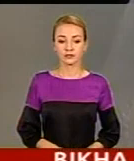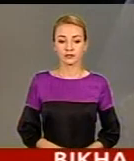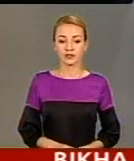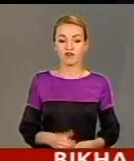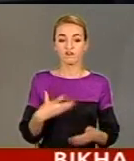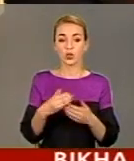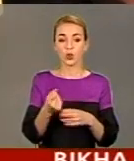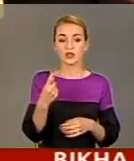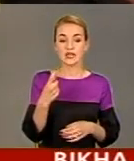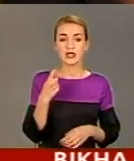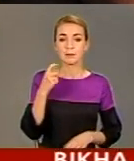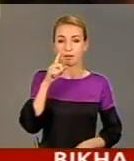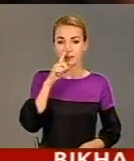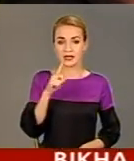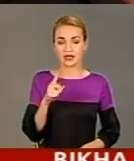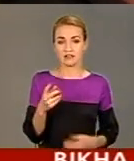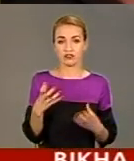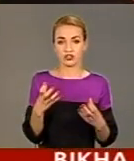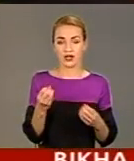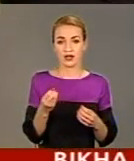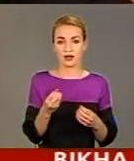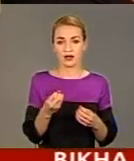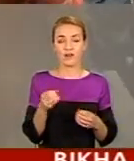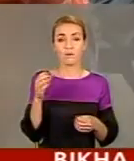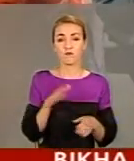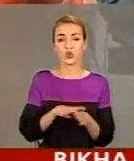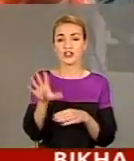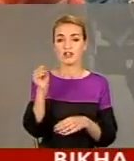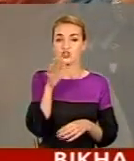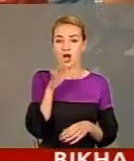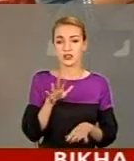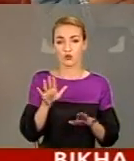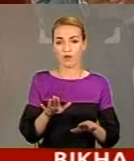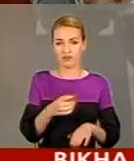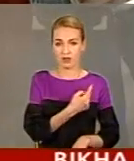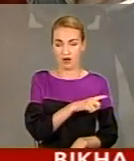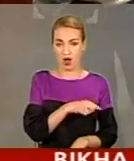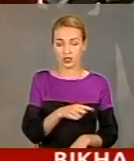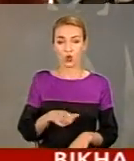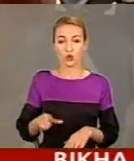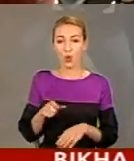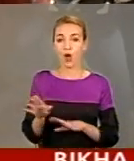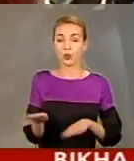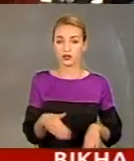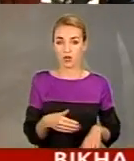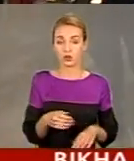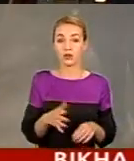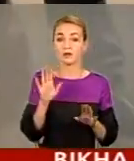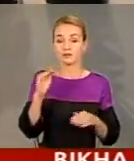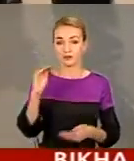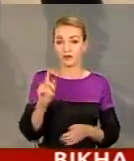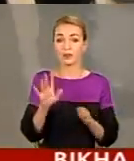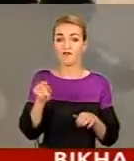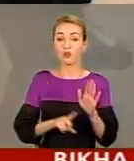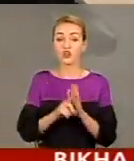Своїх 11 місяців почти все время провів в лікарні. Дорога позаду. Останніми тижнями Женя навіть почав ходити. І